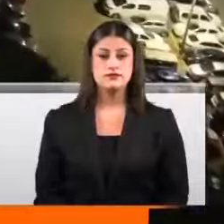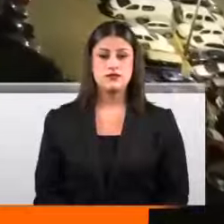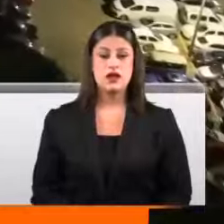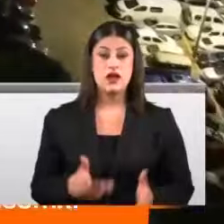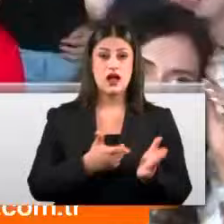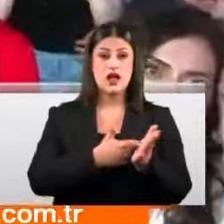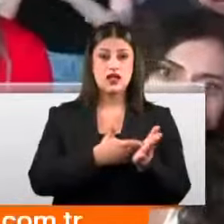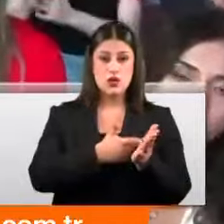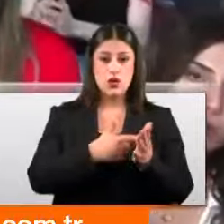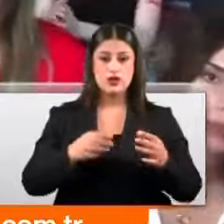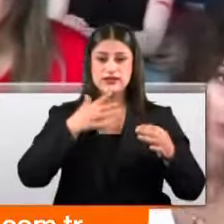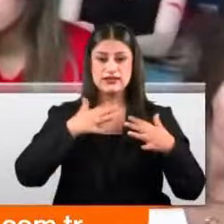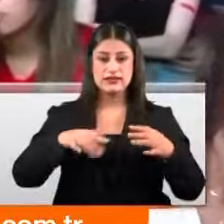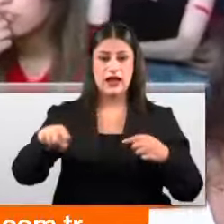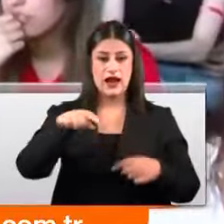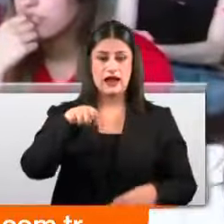Kadıköy sahili